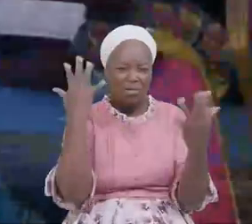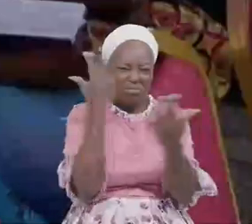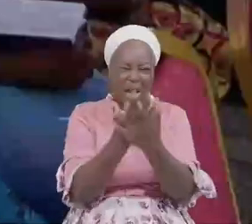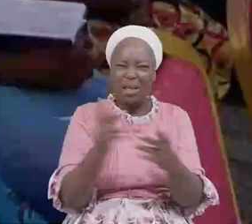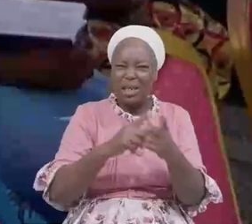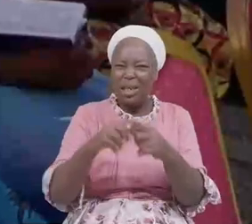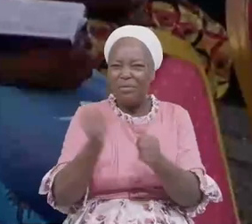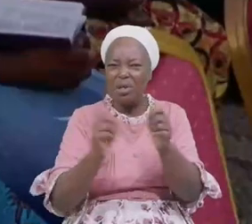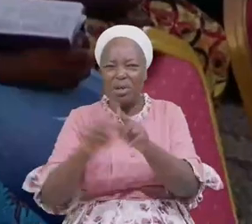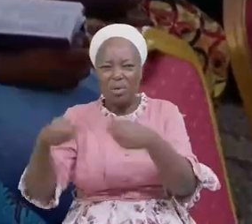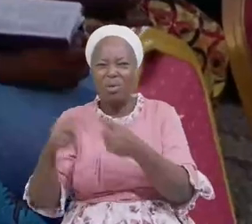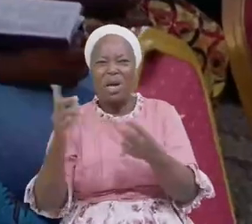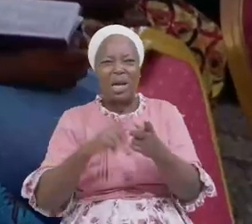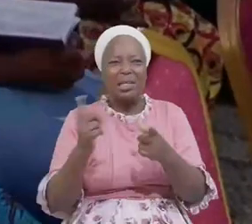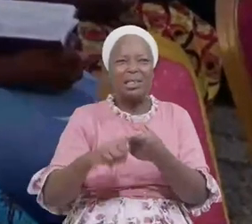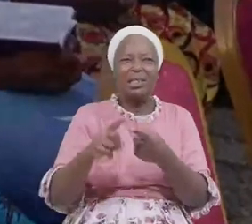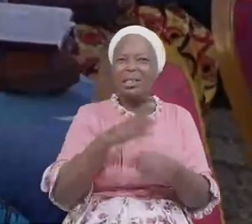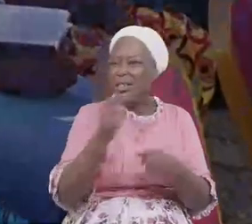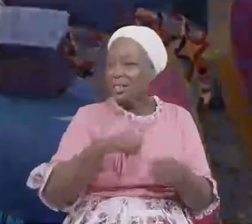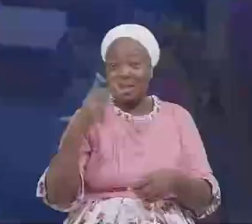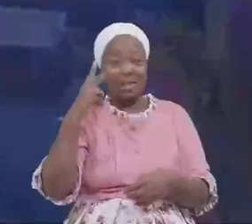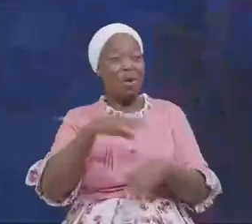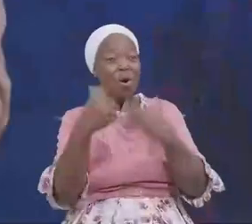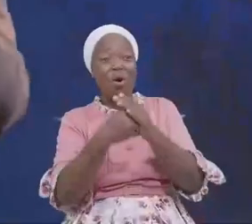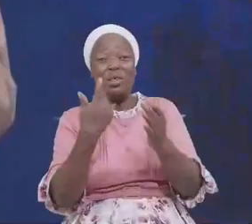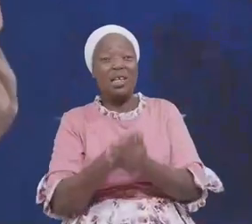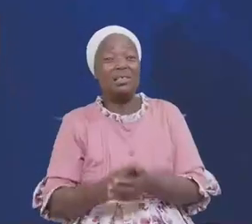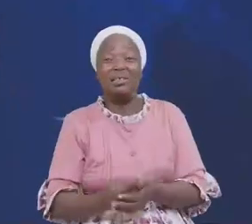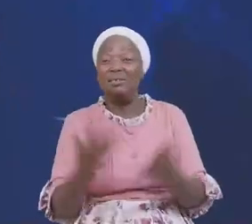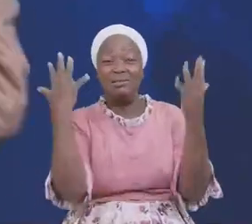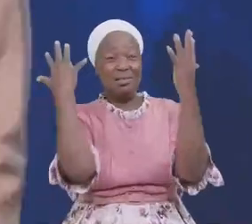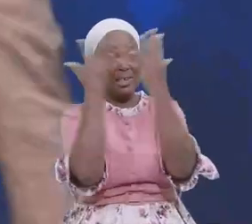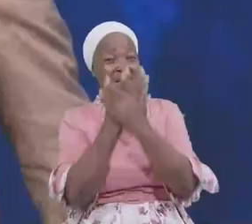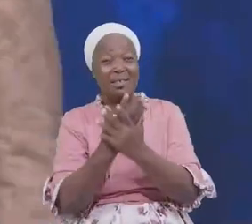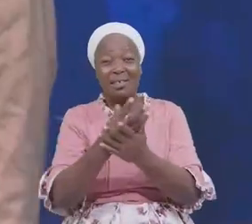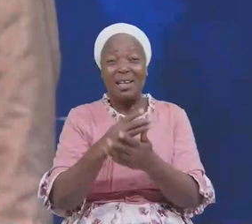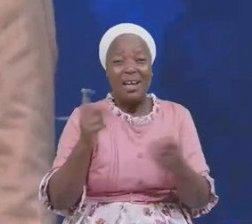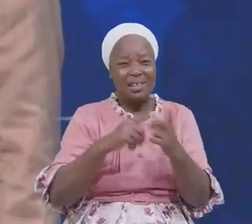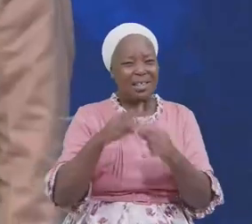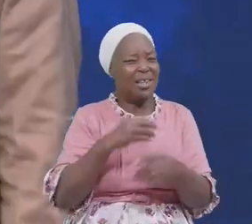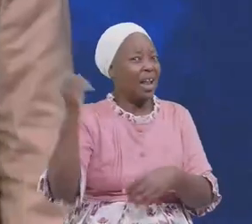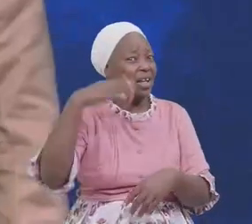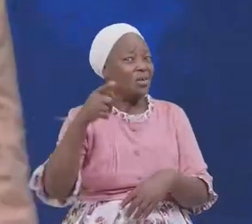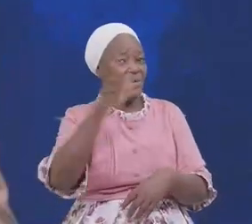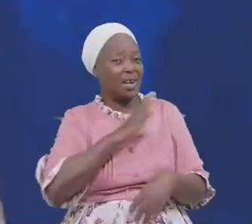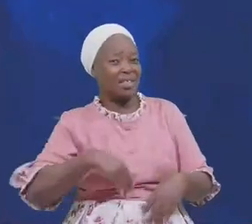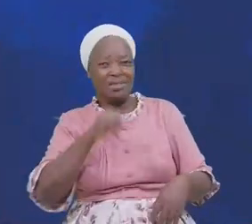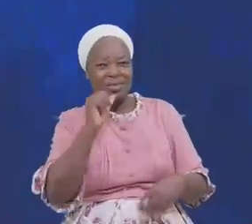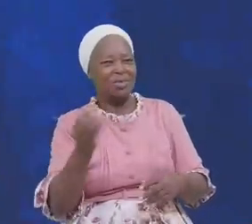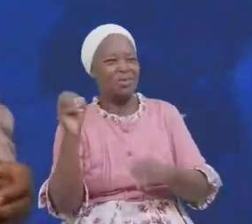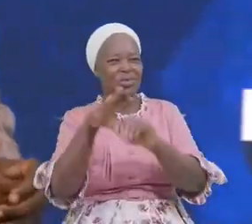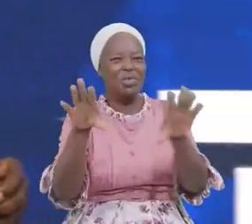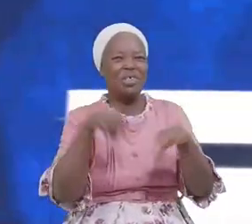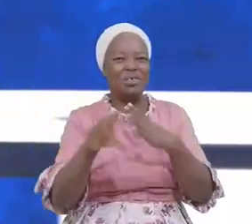Et il n'y a même pas de lumière, de bougie pour les éclairer. Et ils ne savent même pas où aller, ils ne savent pas quoi faire. Ils sont